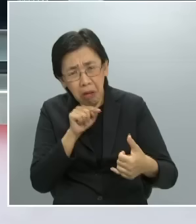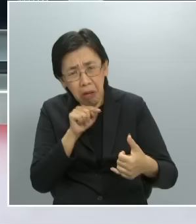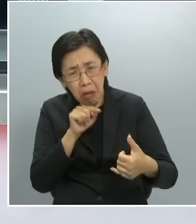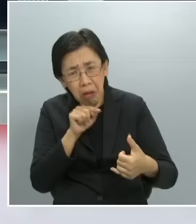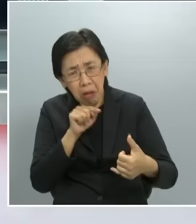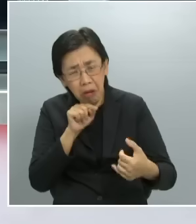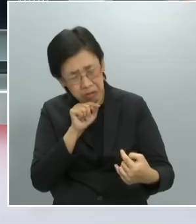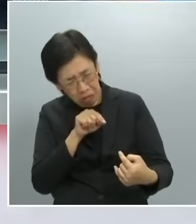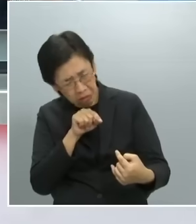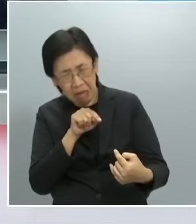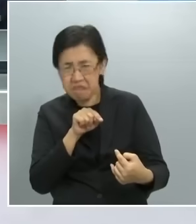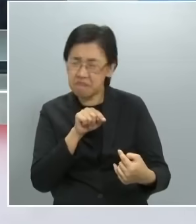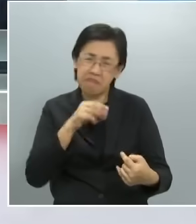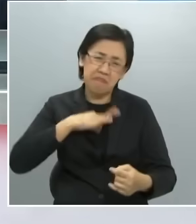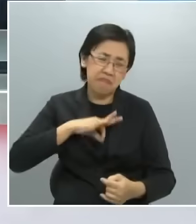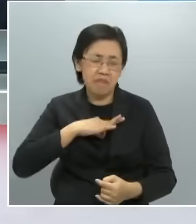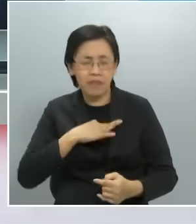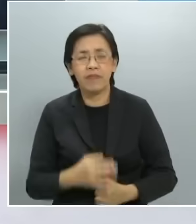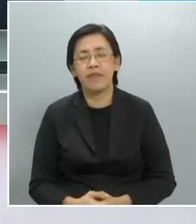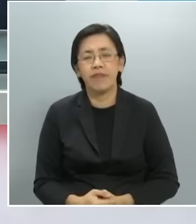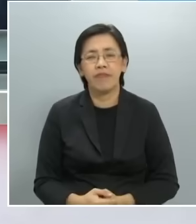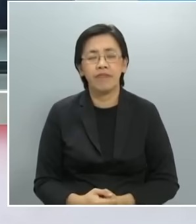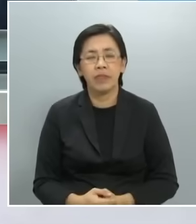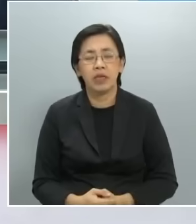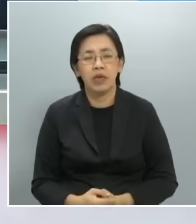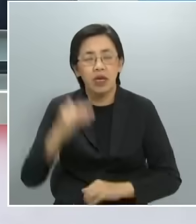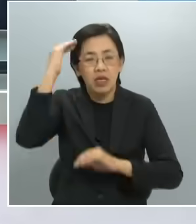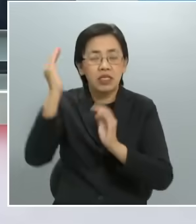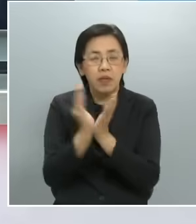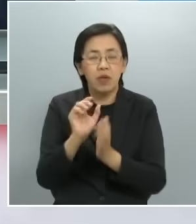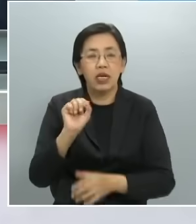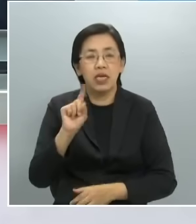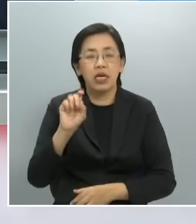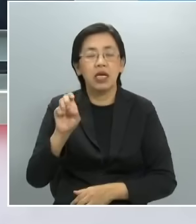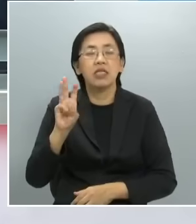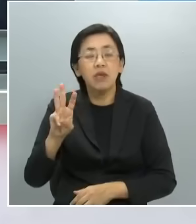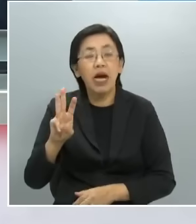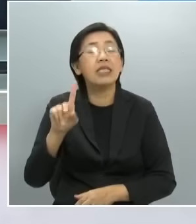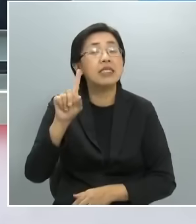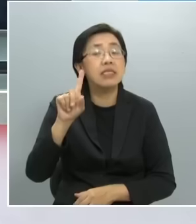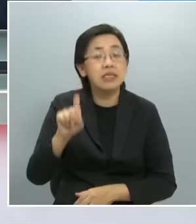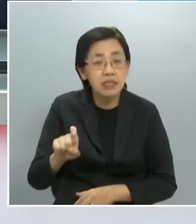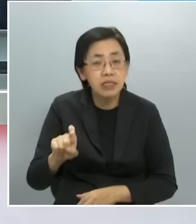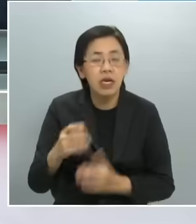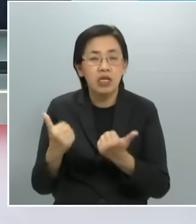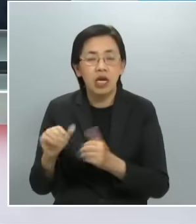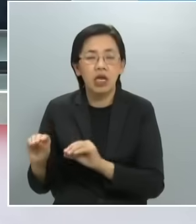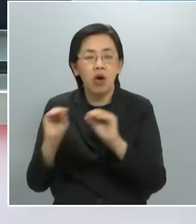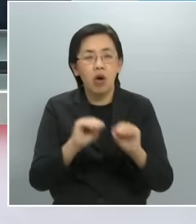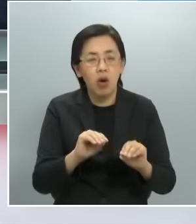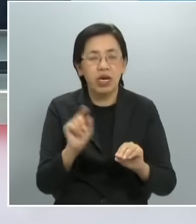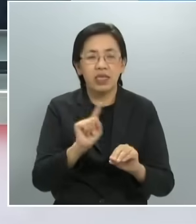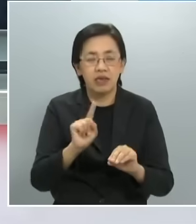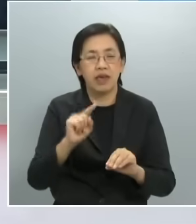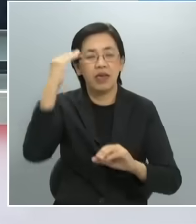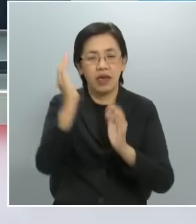ส่วนคดีการเสียชีวิตของสารวัตรสิวนะคะความคืบหน้าทางคดีค่ะตอนนี้คดีถูกโอนมาอยู่ในความดูแลของทางกอง